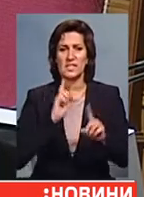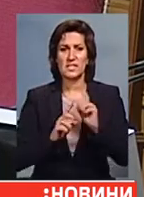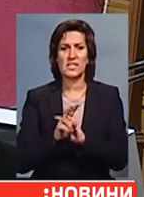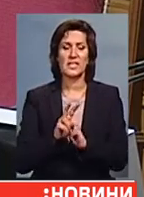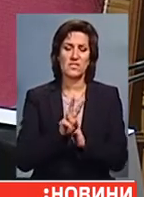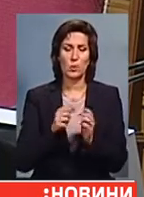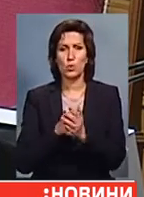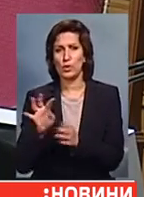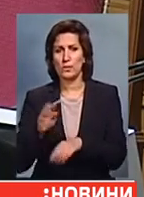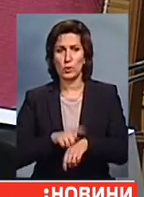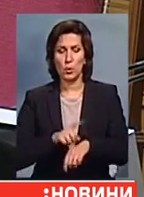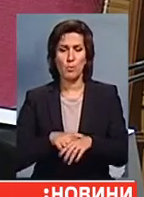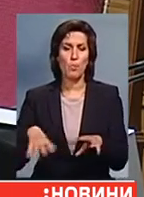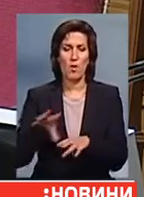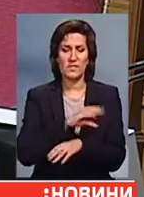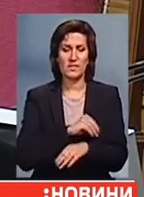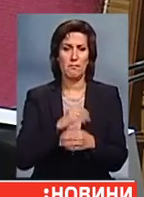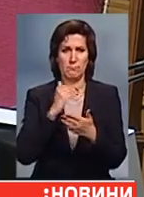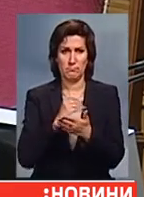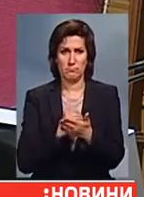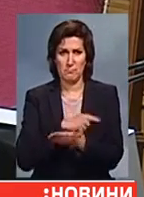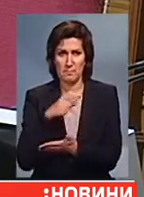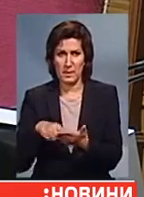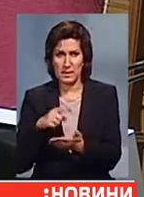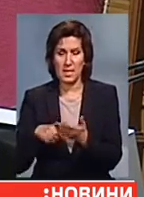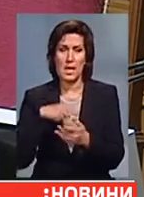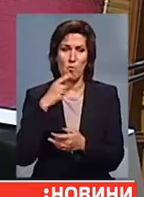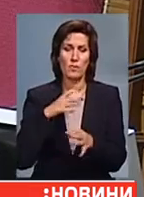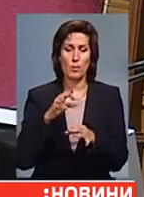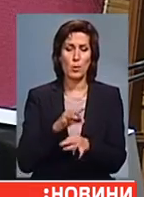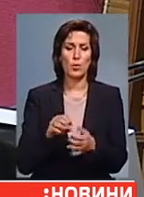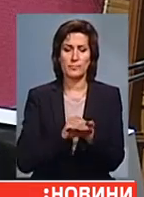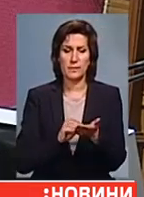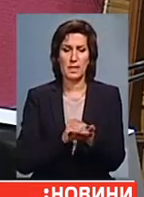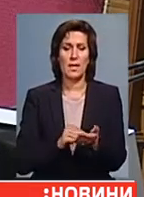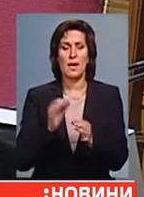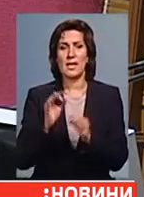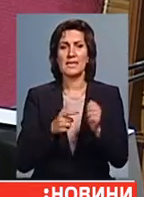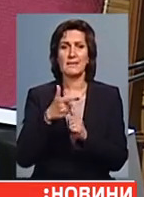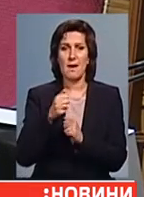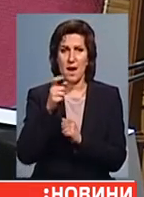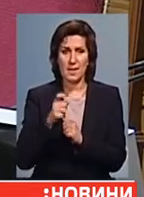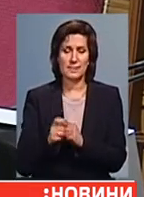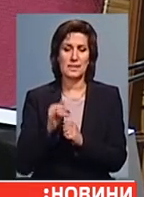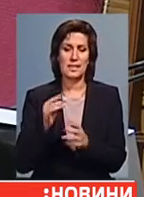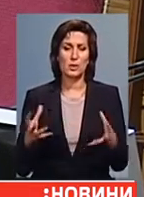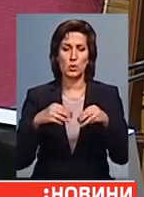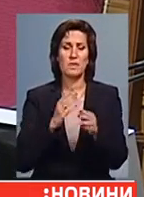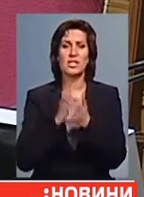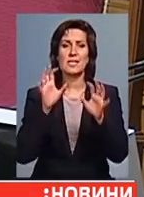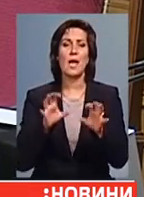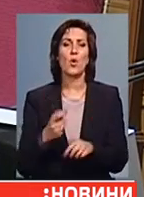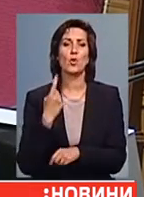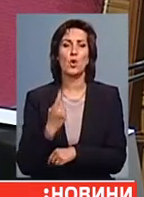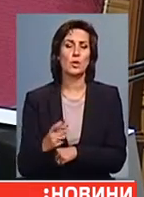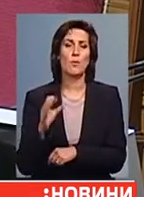2 до 4 години по всім цим трьом блокам питань. Це мова йде про, ще раз наголошую, рента на газ, і там суміжний є закон